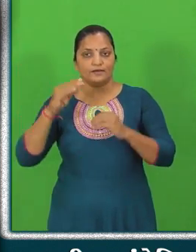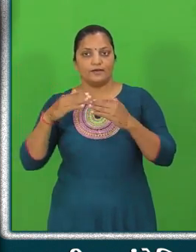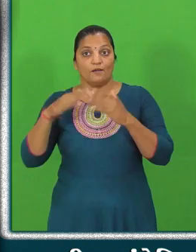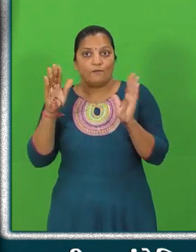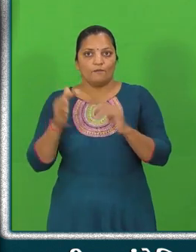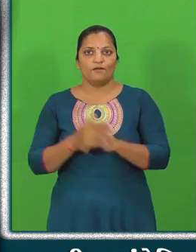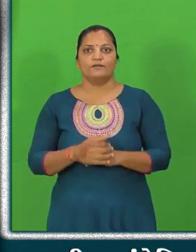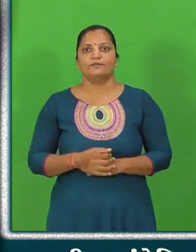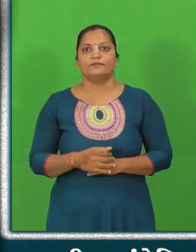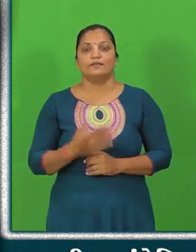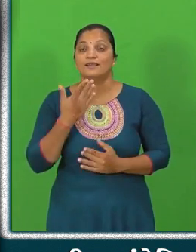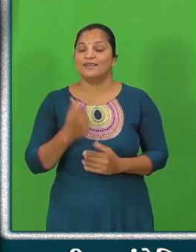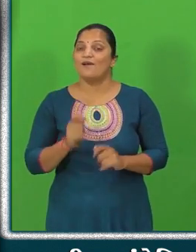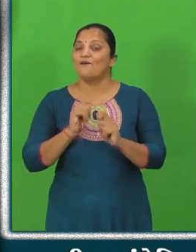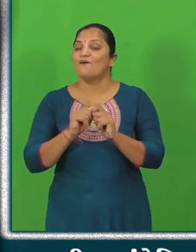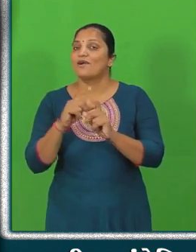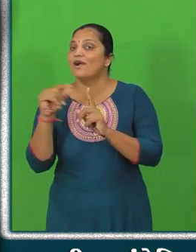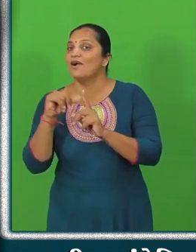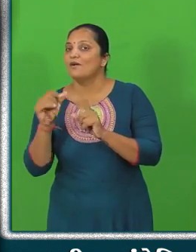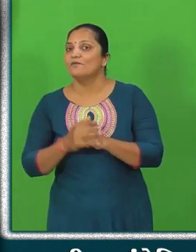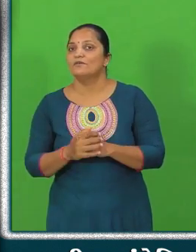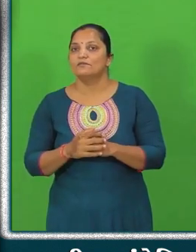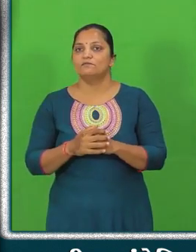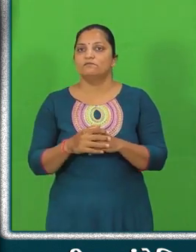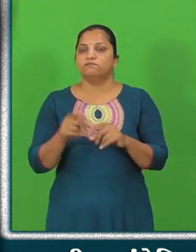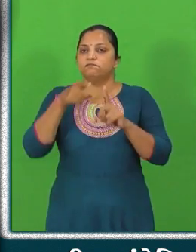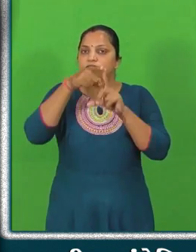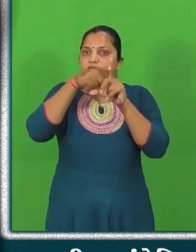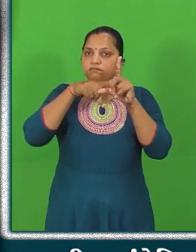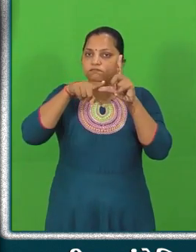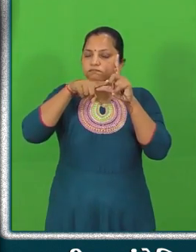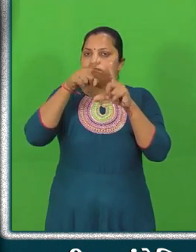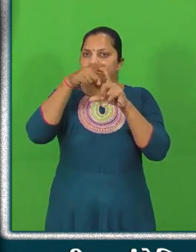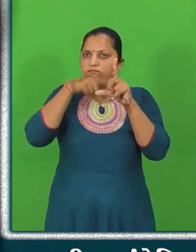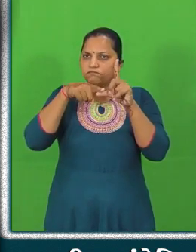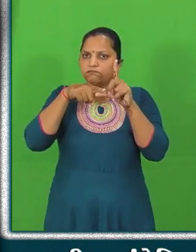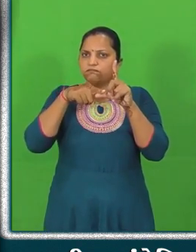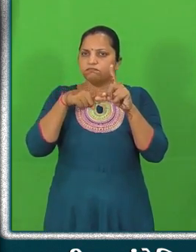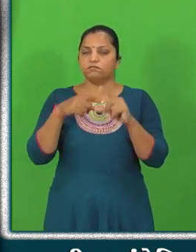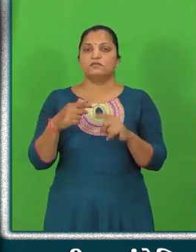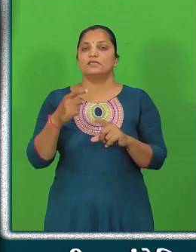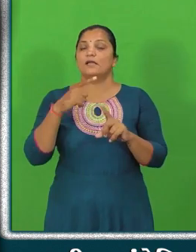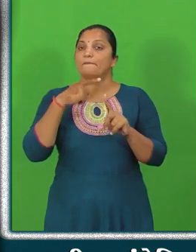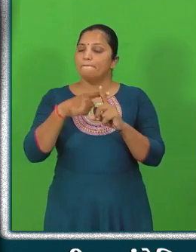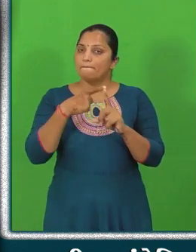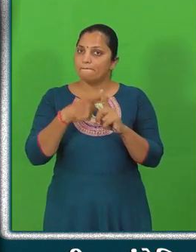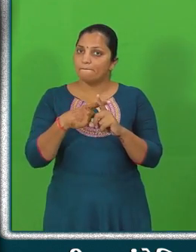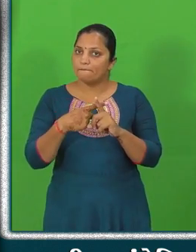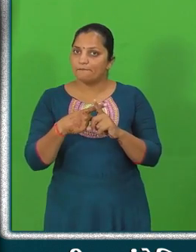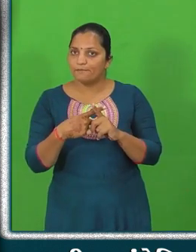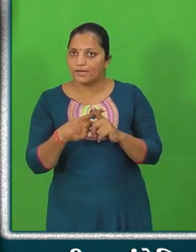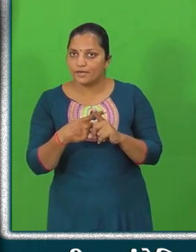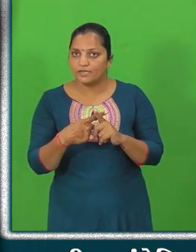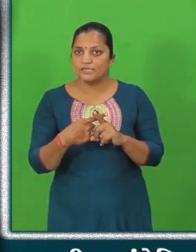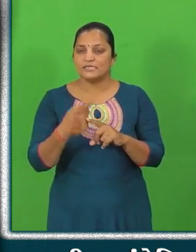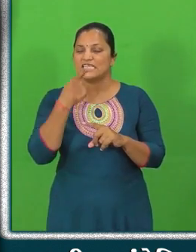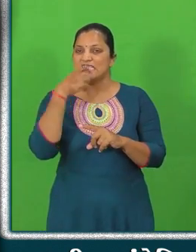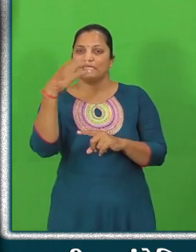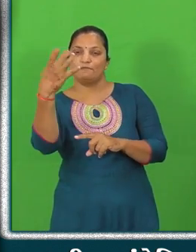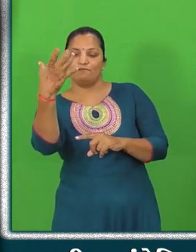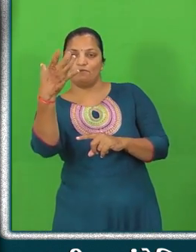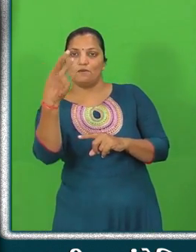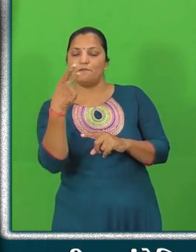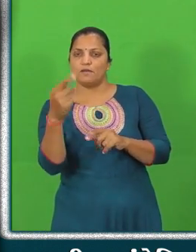હવે મિત્રો, હવે મારે શું કામ કરવાનું છે, ફૂટપટ્ટીથી આ અરીસો અને આપણું આ પ્રતિબિંબ બંને વચ્ચેનું હું અંતર માપી